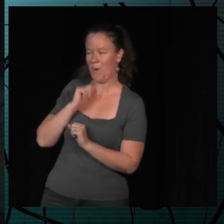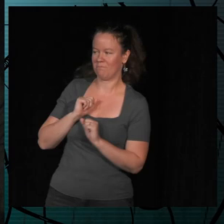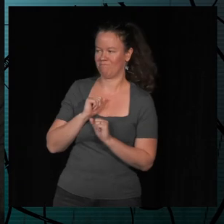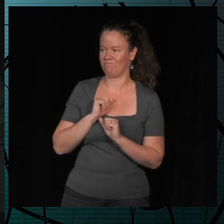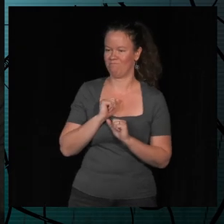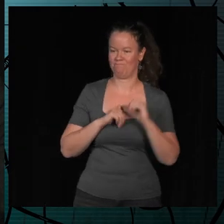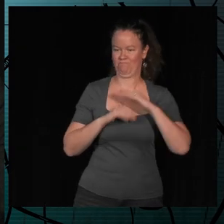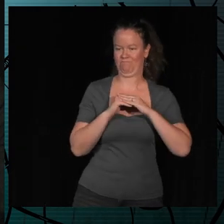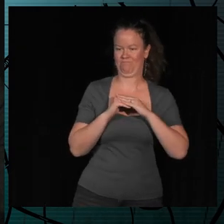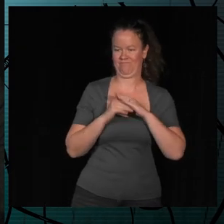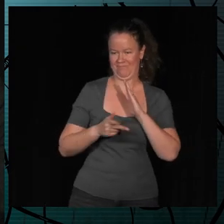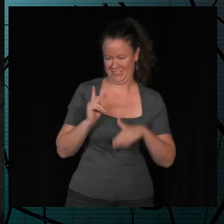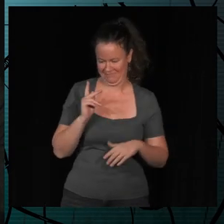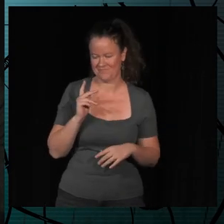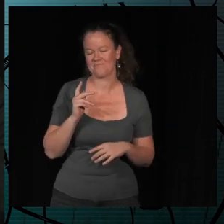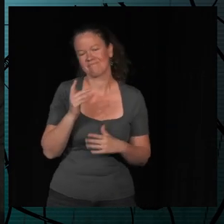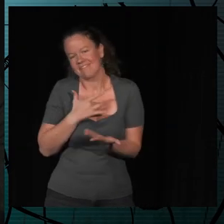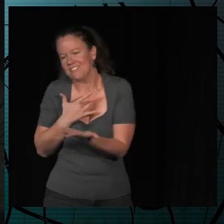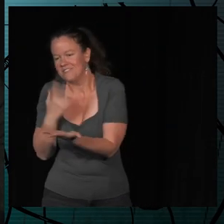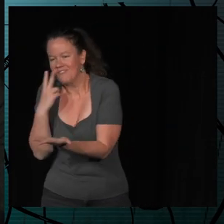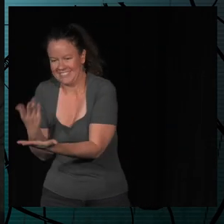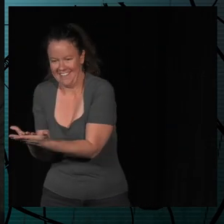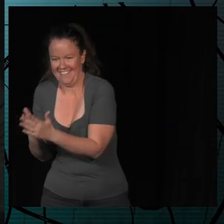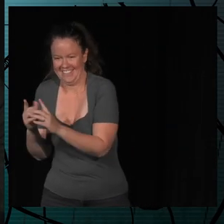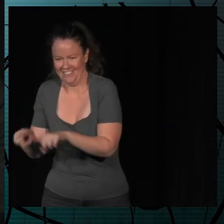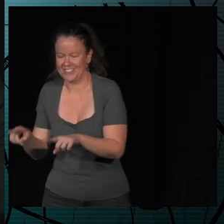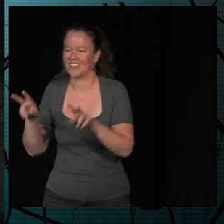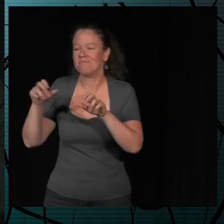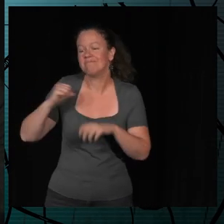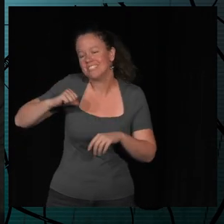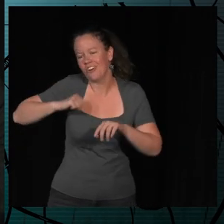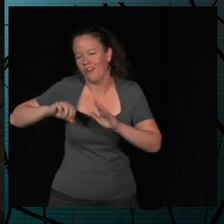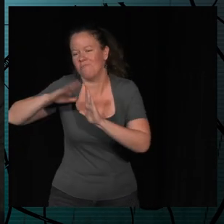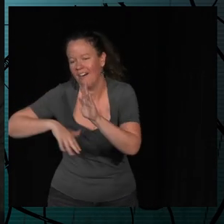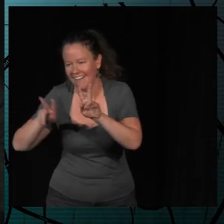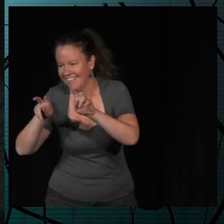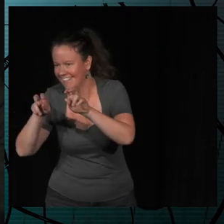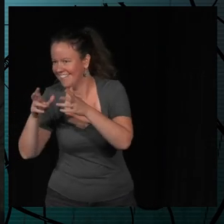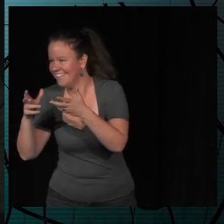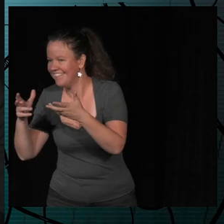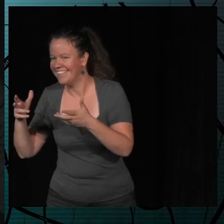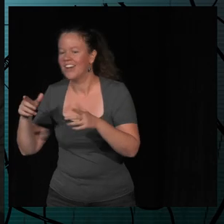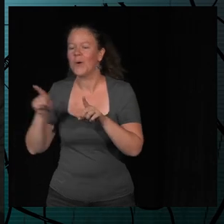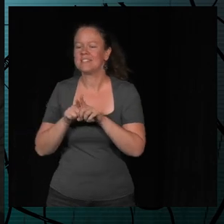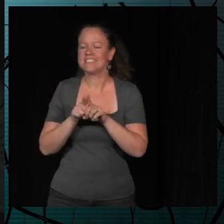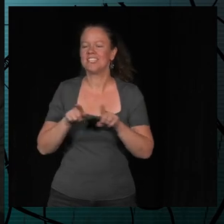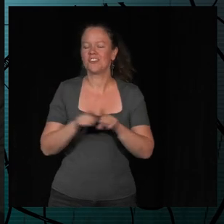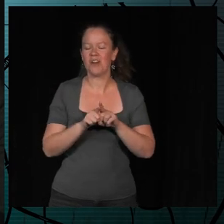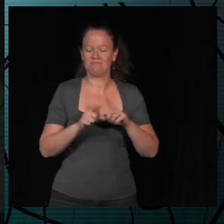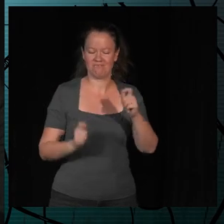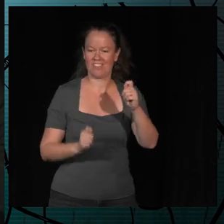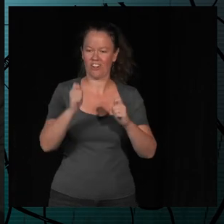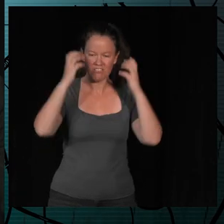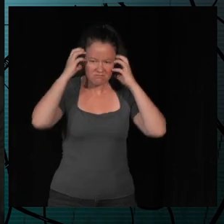des enfin oui c'est ça de de la la méchanceté qu'on peut essayer de sortir du je sais pas si vous connaissez le terme de rash kit c'est un